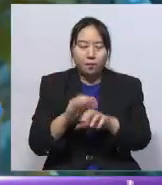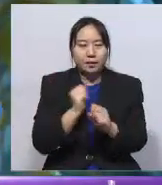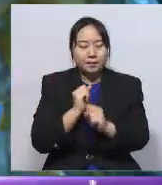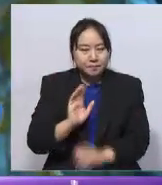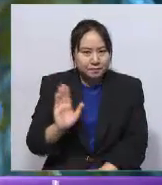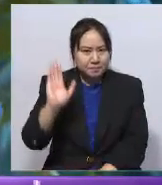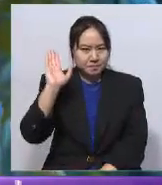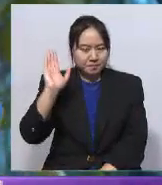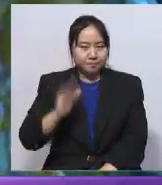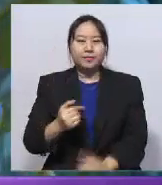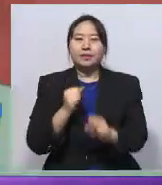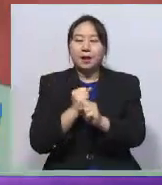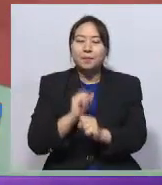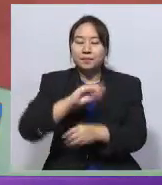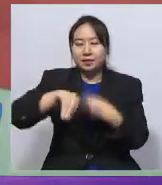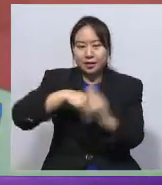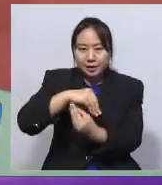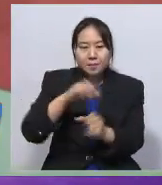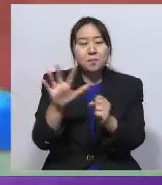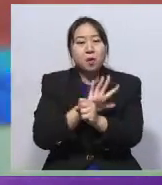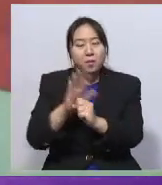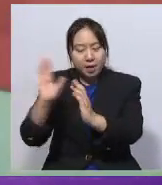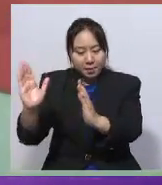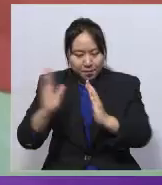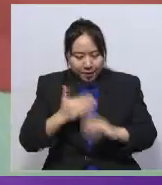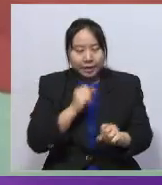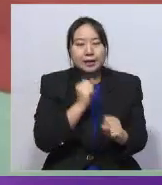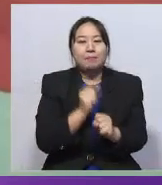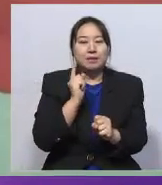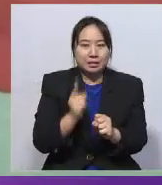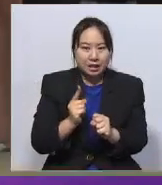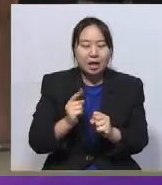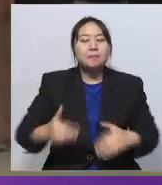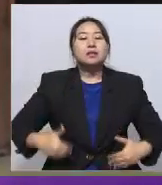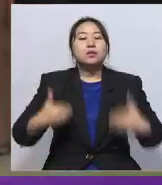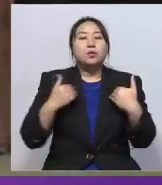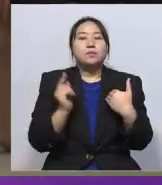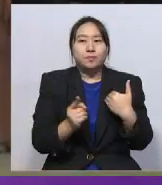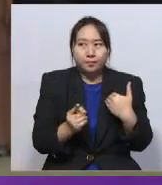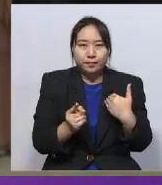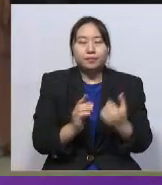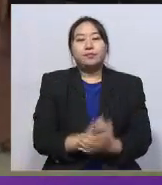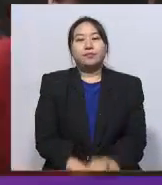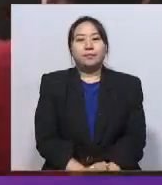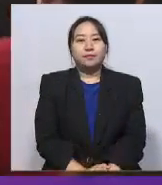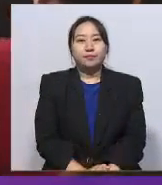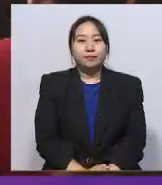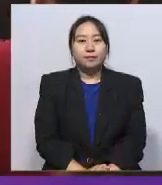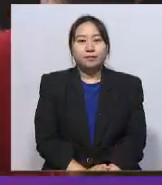ชาคมในการน้อมนำหลักปรัชญาเศรษฐกิจพอเพียงไปสู่การปฏิบัติจนเป็นวิถีชีวิตหรือว่า way of life ค่ะ